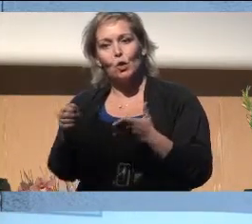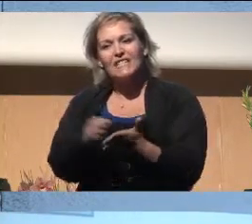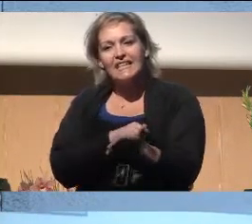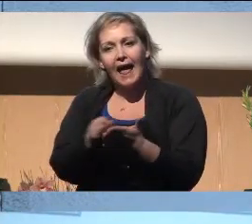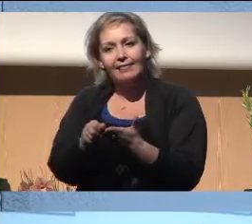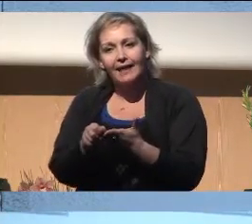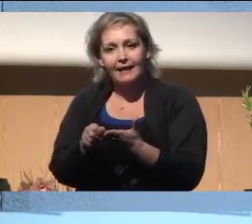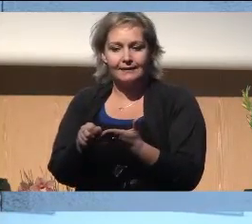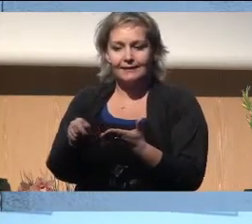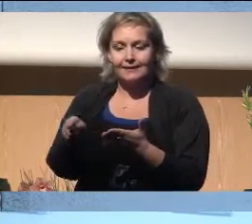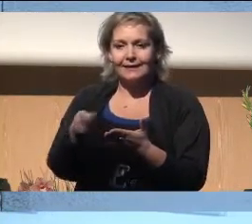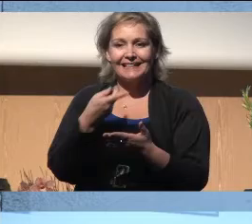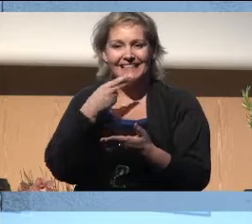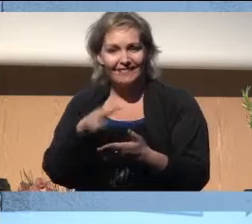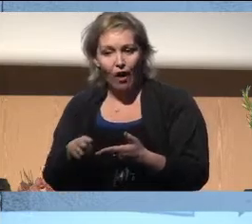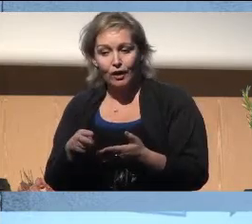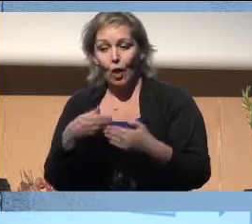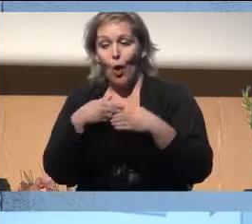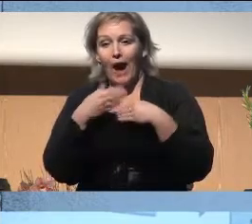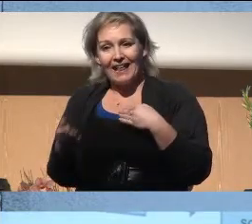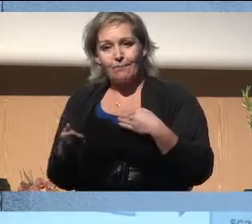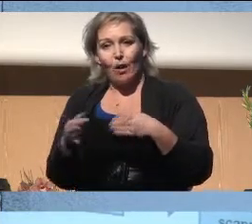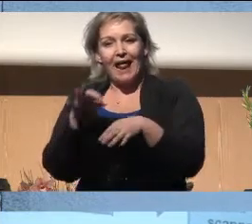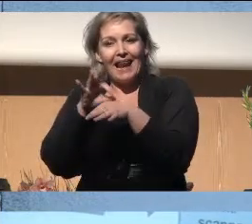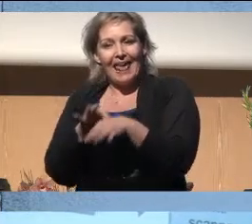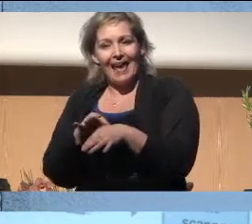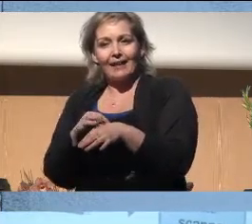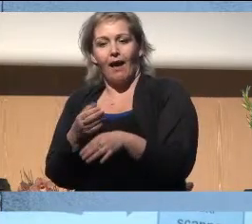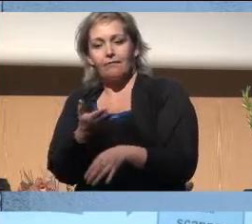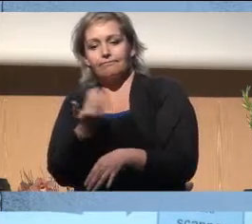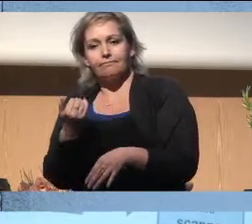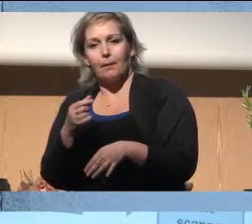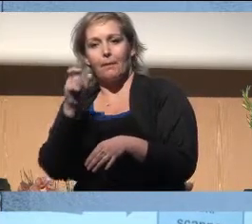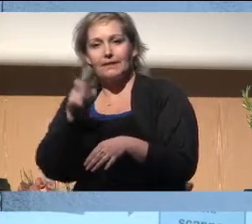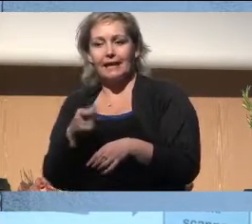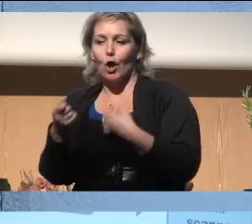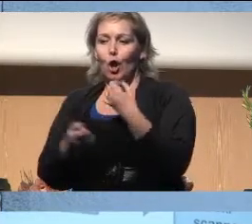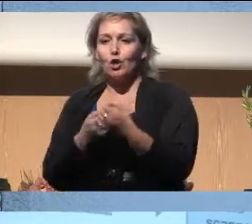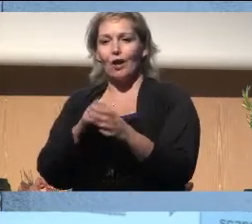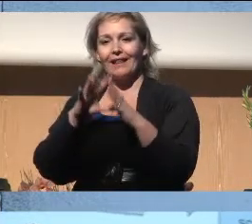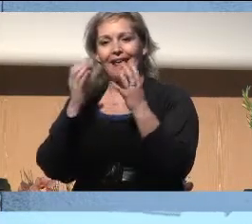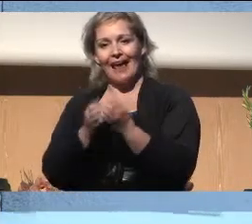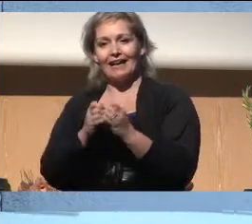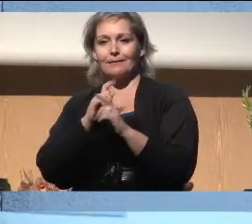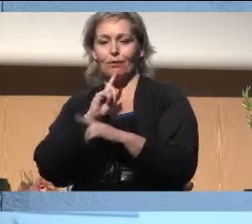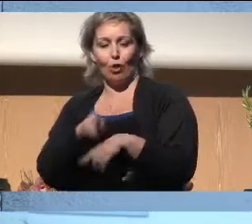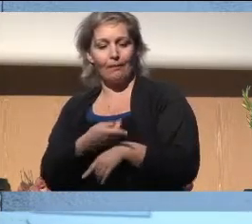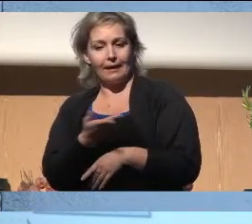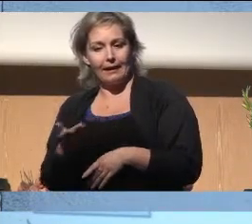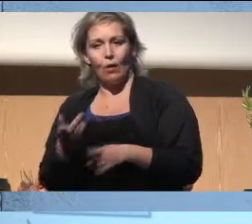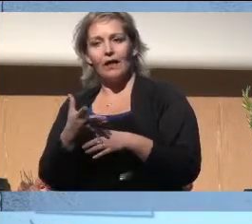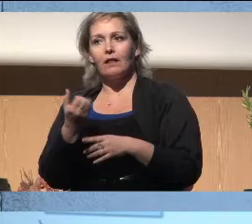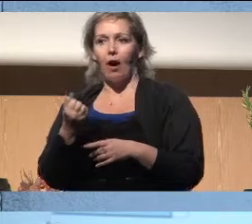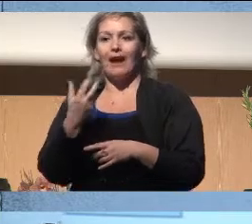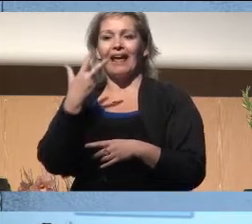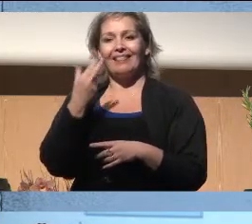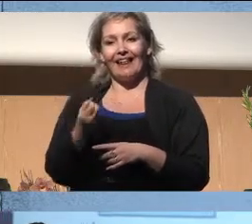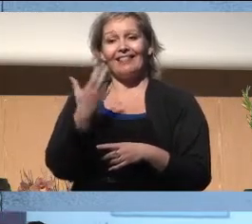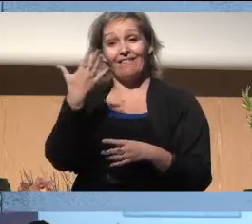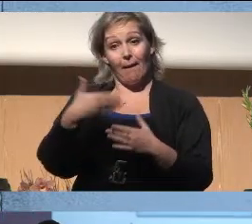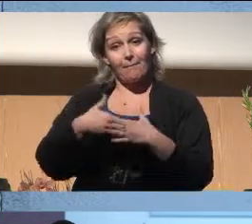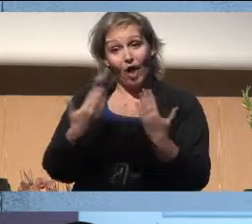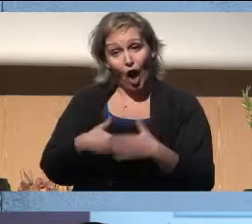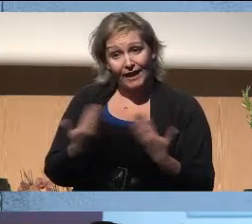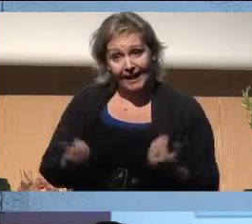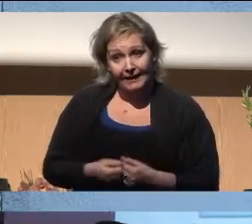skannar en sekreterare in svaret. Och efter det så är det en läge som kallar patienten och gör en helhetsbedömning. Och detta tar då 35